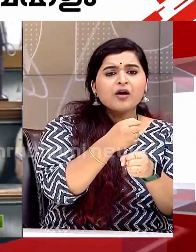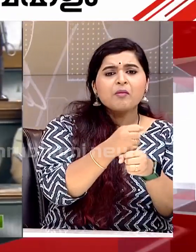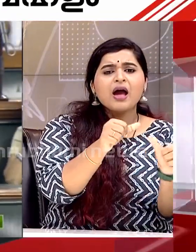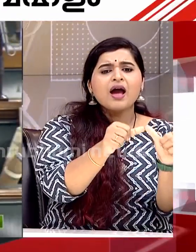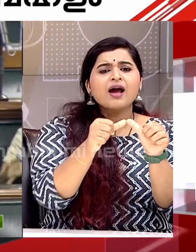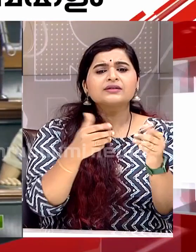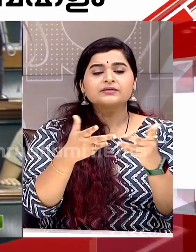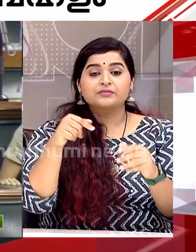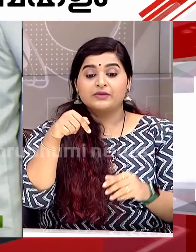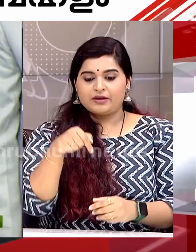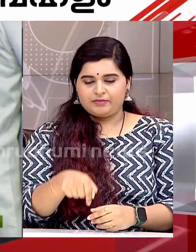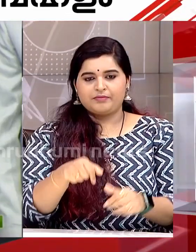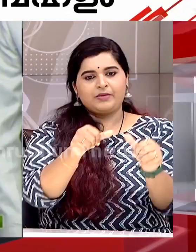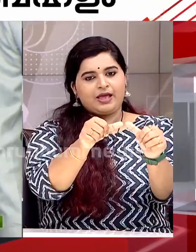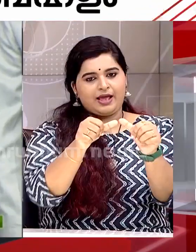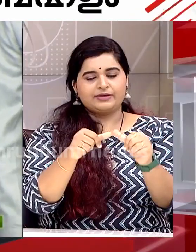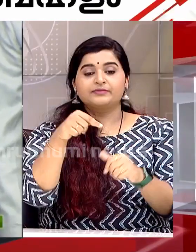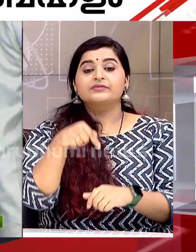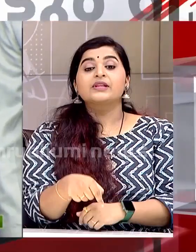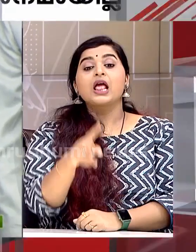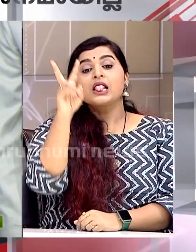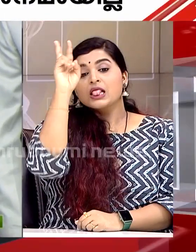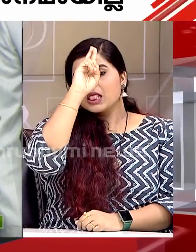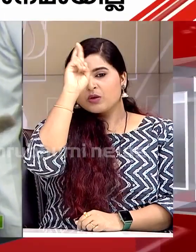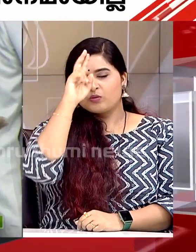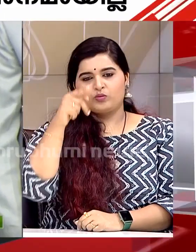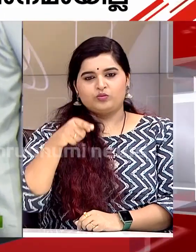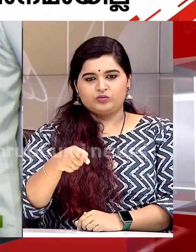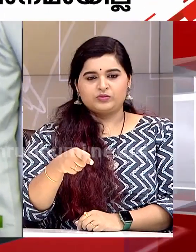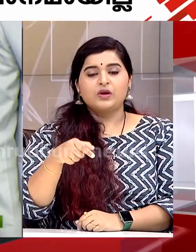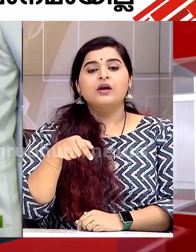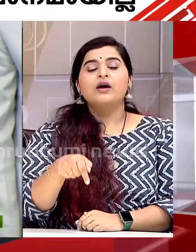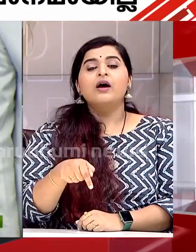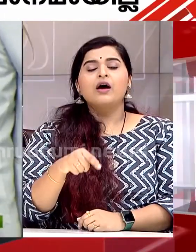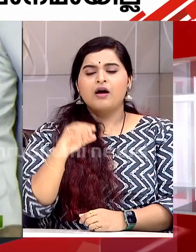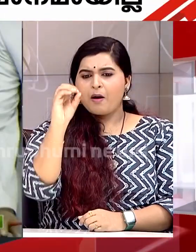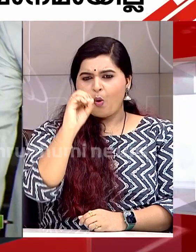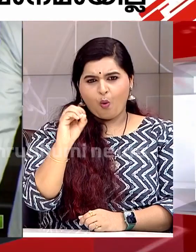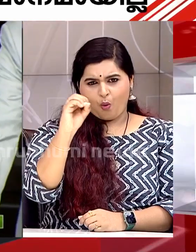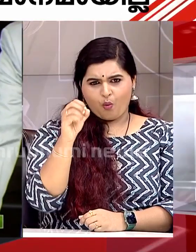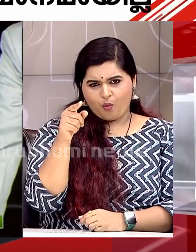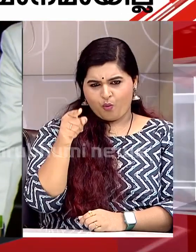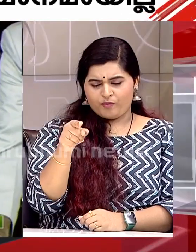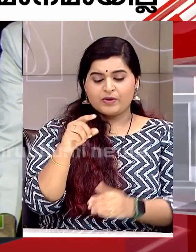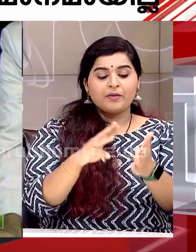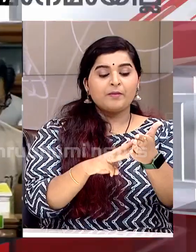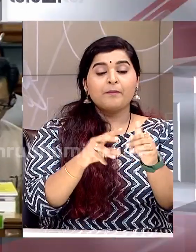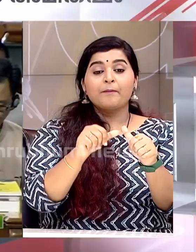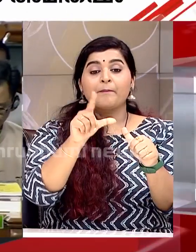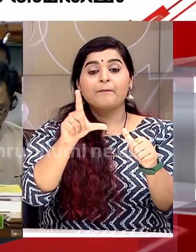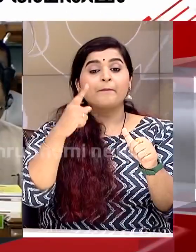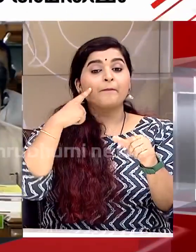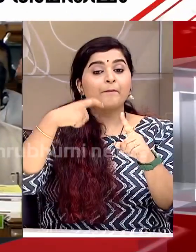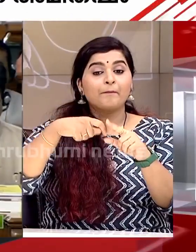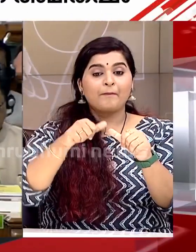രതീഷ്, ഇന്ന് ഉച്ചയ്ക്കാണ് രാജ്യസഭ പ്രതിപക്ഷ നേതാവ് മല്ലികാർജ്ജുന ഖാർഗെയുടെ ഓഫീസിൽ പ്രതിപക്ഷം നേതാക്കളുമായി സർക്കാർ